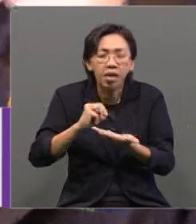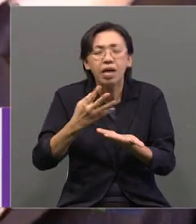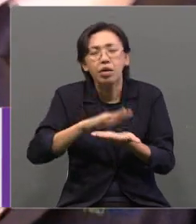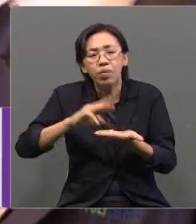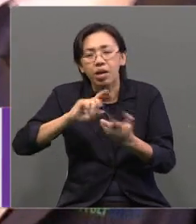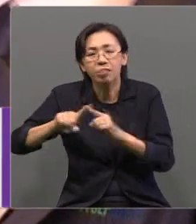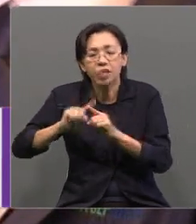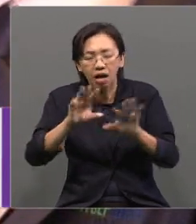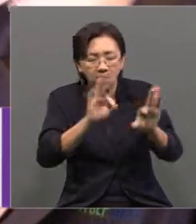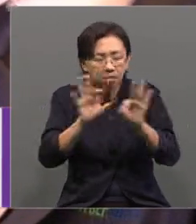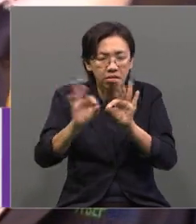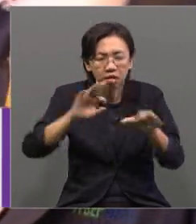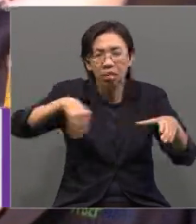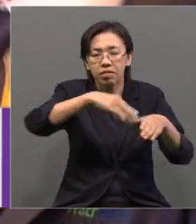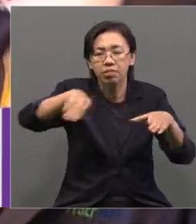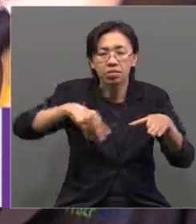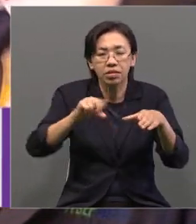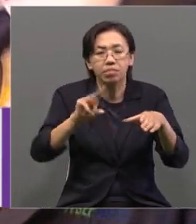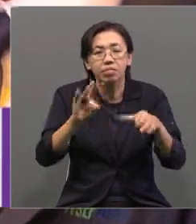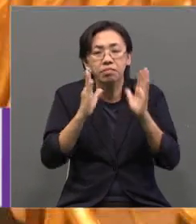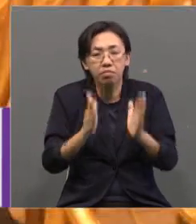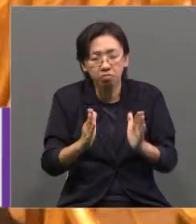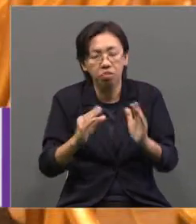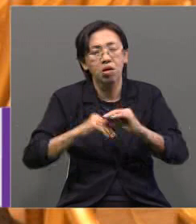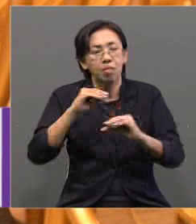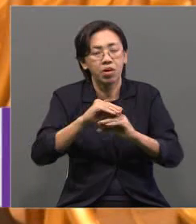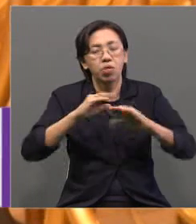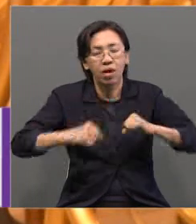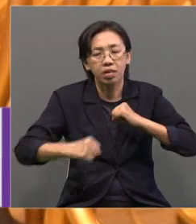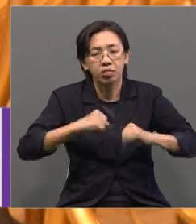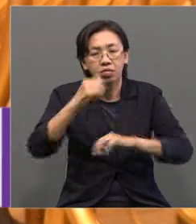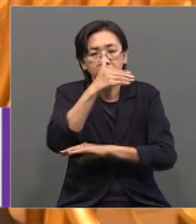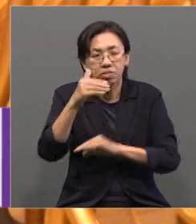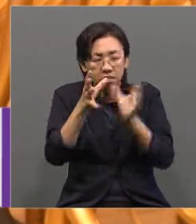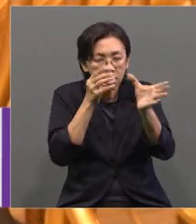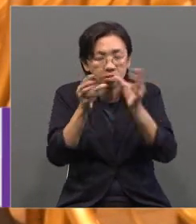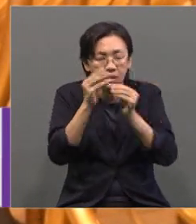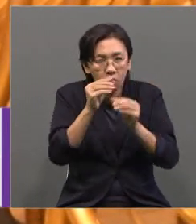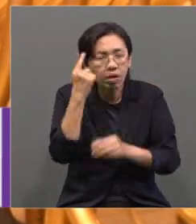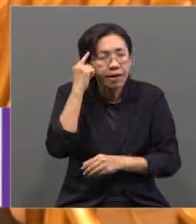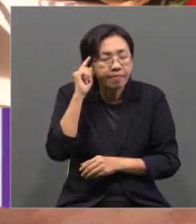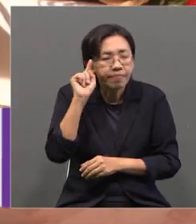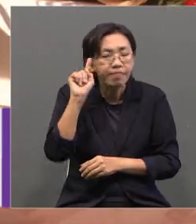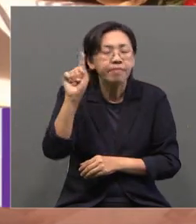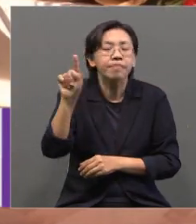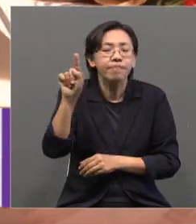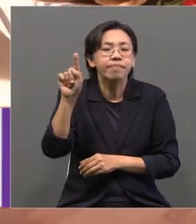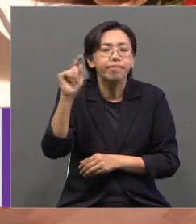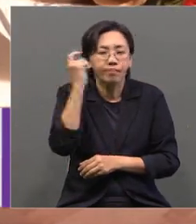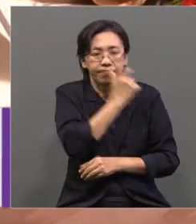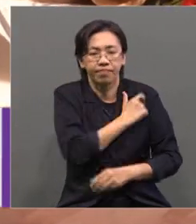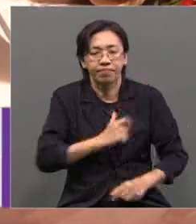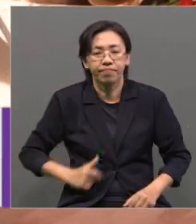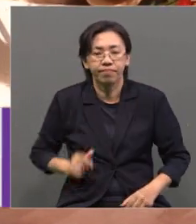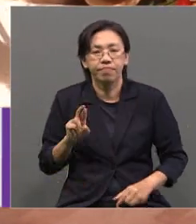าที่ผ่านการคัดเลือกให้มาร่วมโครงการนะคะถือว่าเป็นโครงการที่น้องๆก็จะได้มาเรียนรู้และได้น้อมรำลึกถึงพระมหากรุณาธิคุณของในหลวง